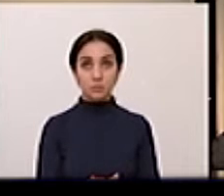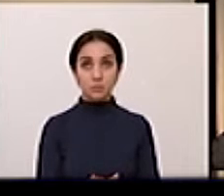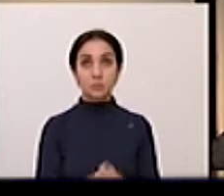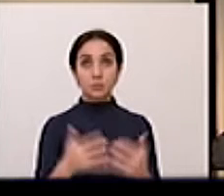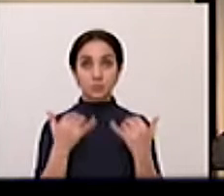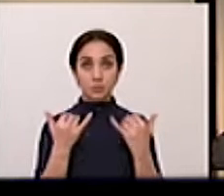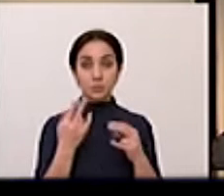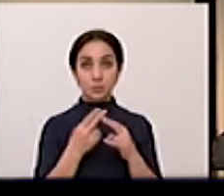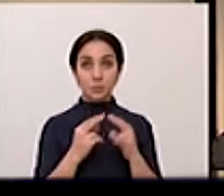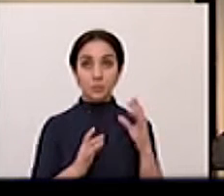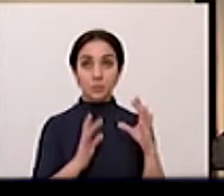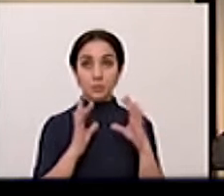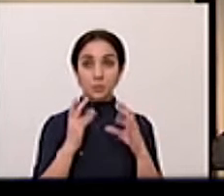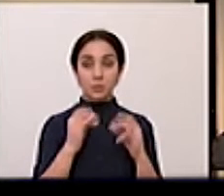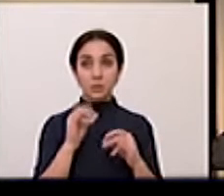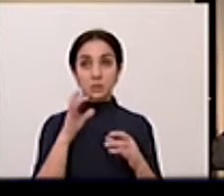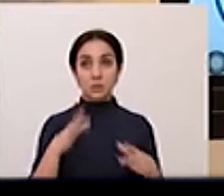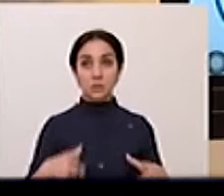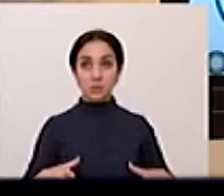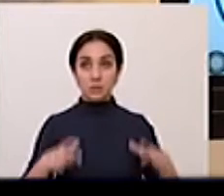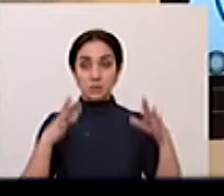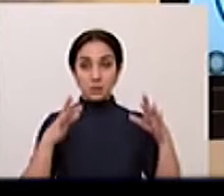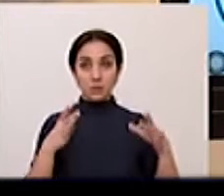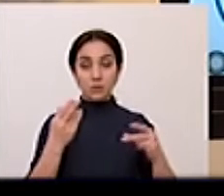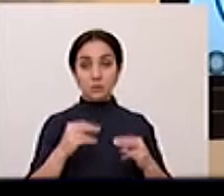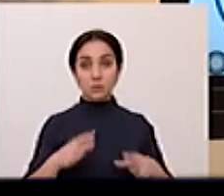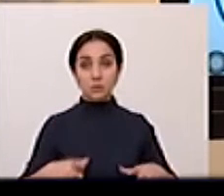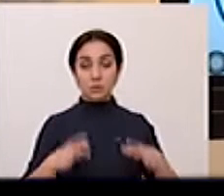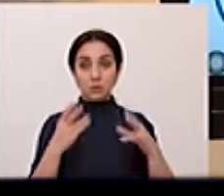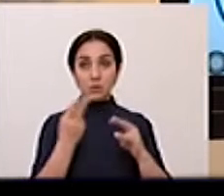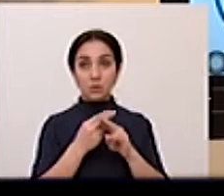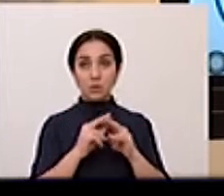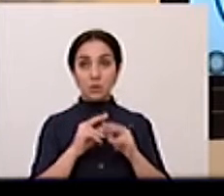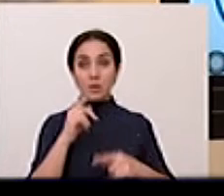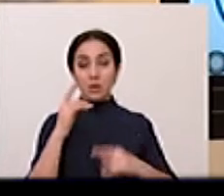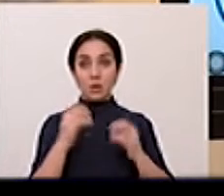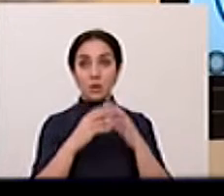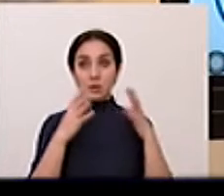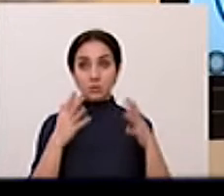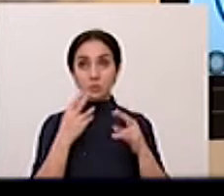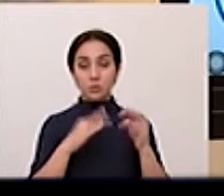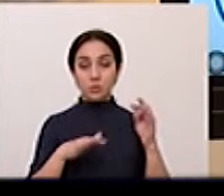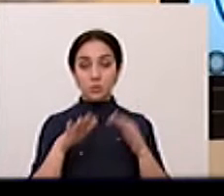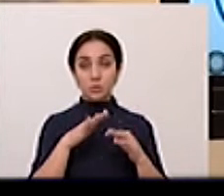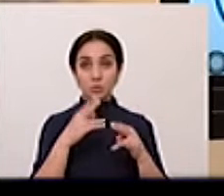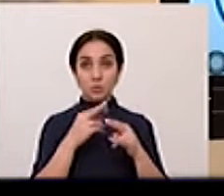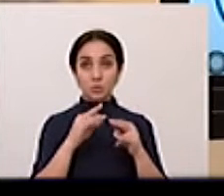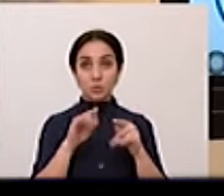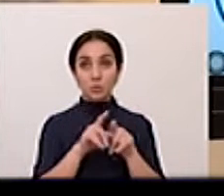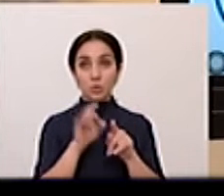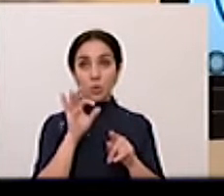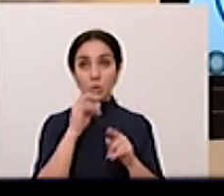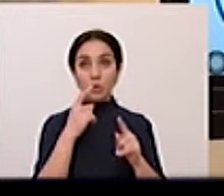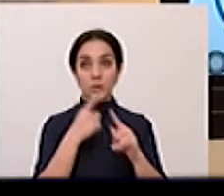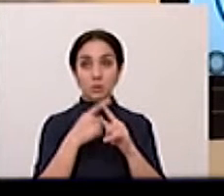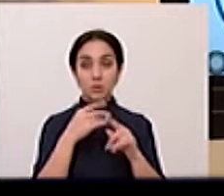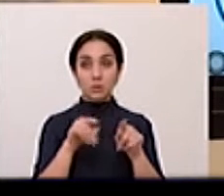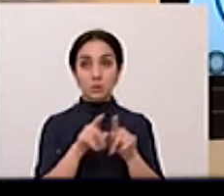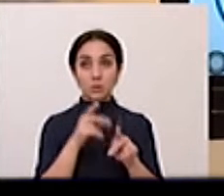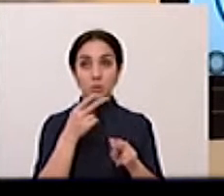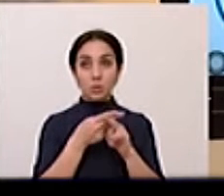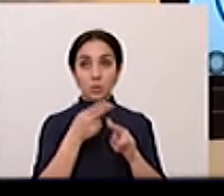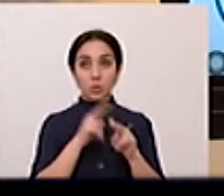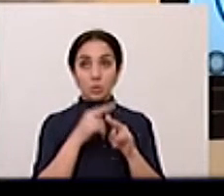Navbatdagi aylanish jismi bu silindr. Silindrning hajmini hisoblash uchun OX koordinata tekisligida